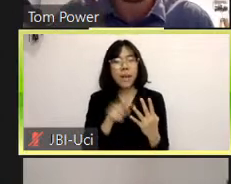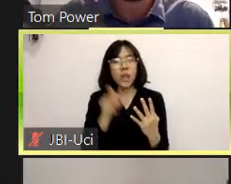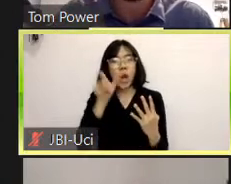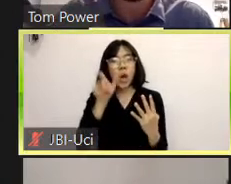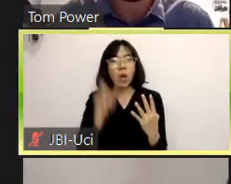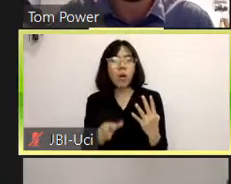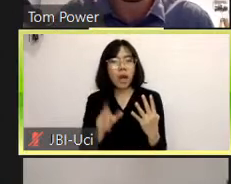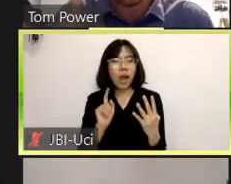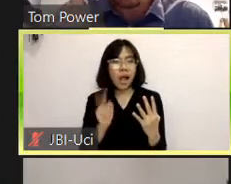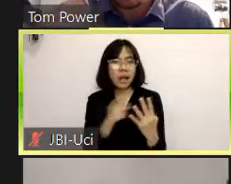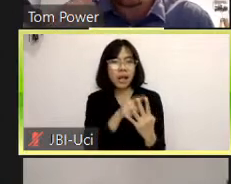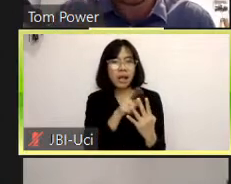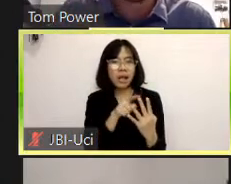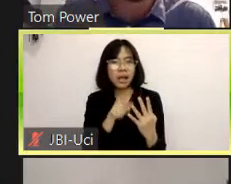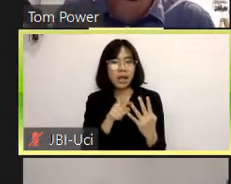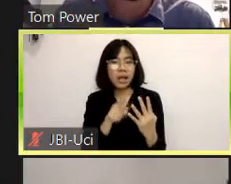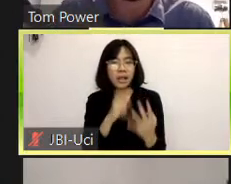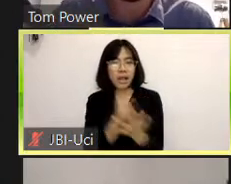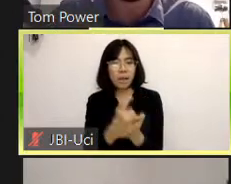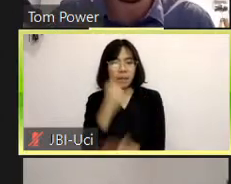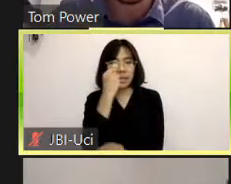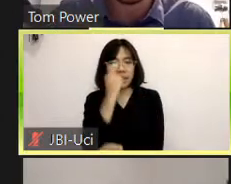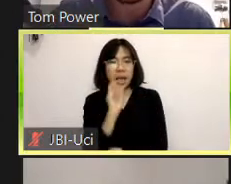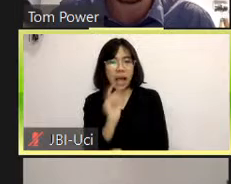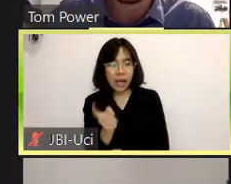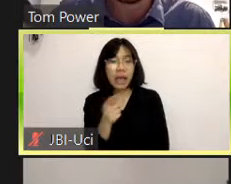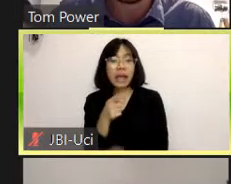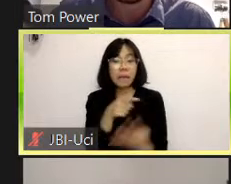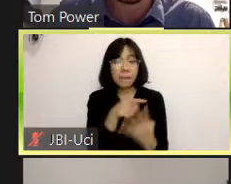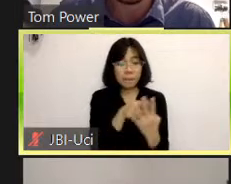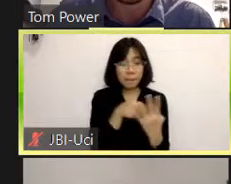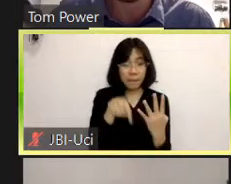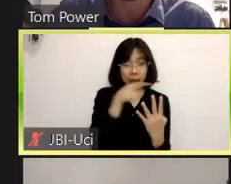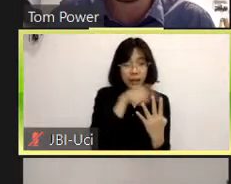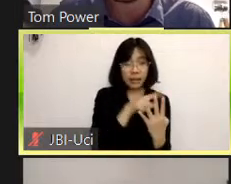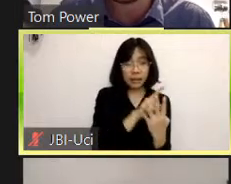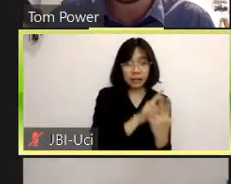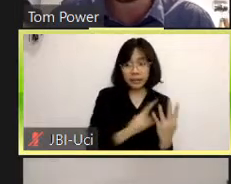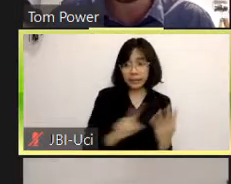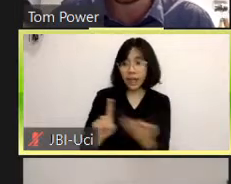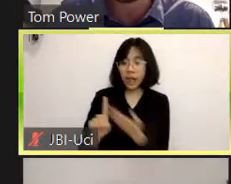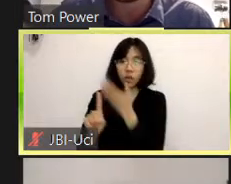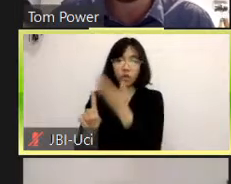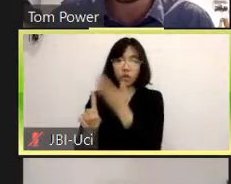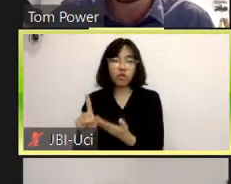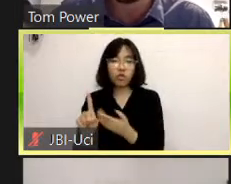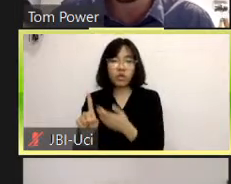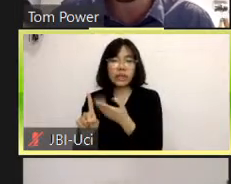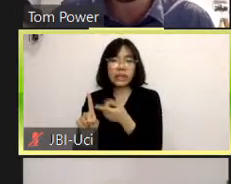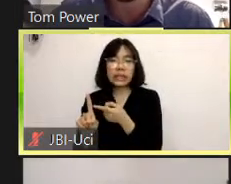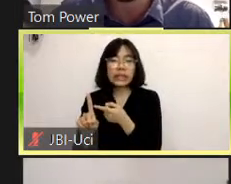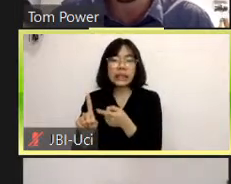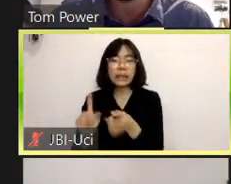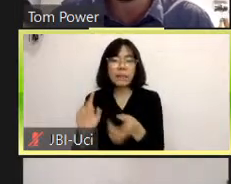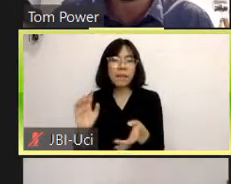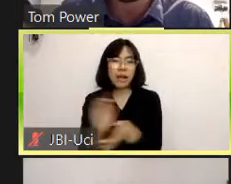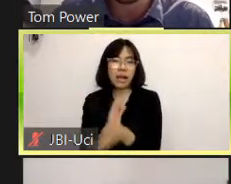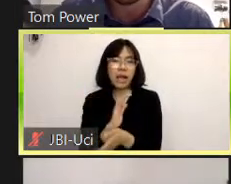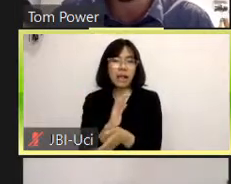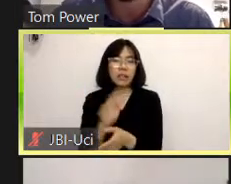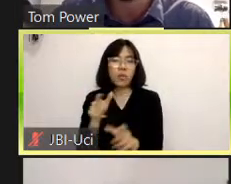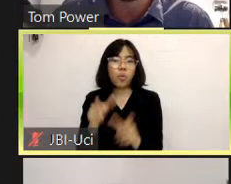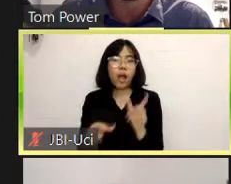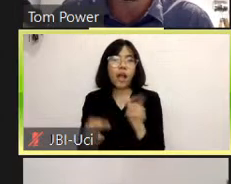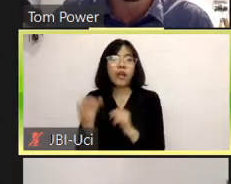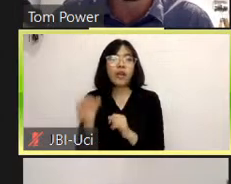semuanya, kecuali satu saja, itu sudah mantan, sudah seorang mantan wali kota,